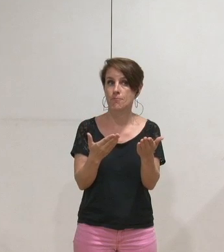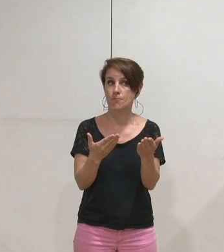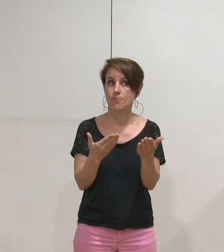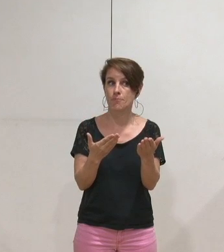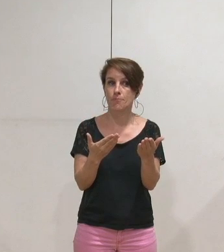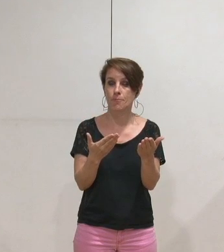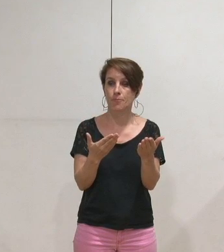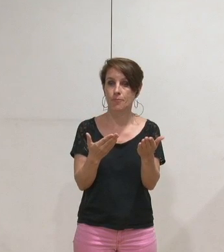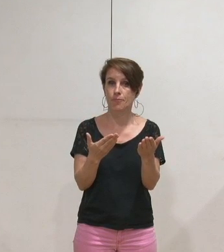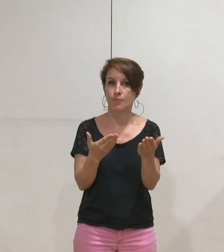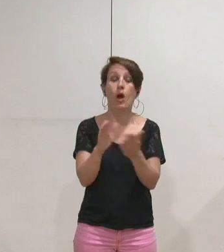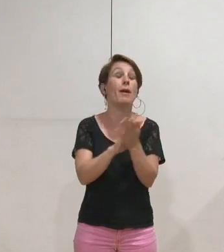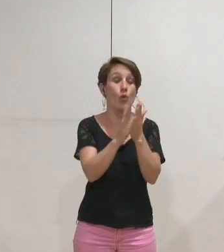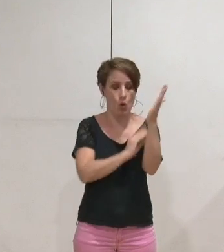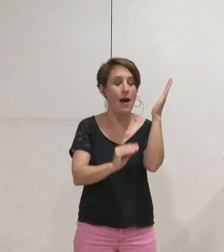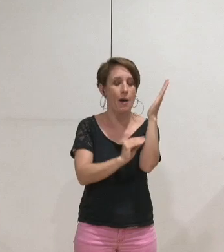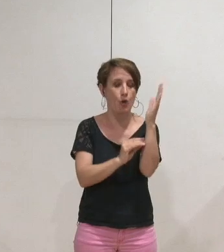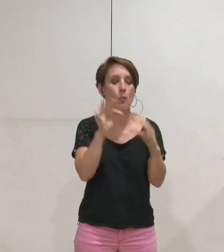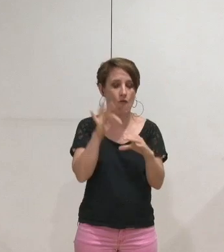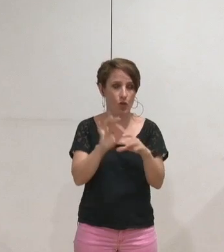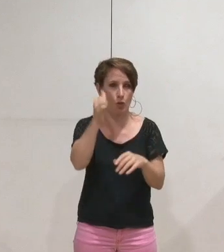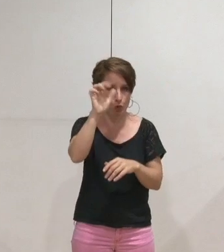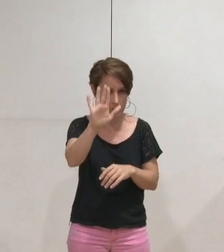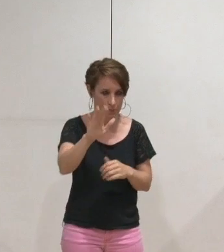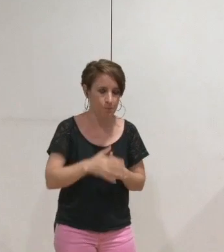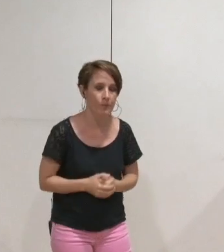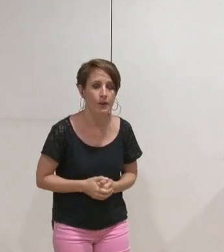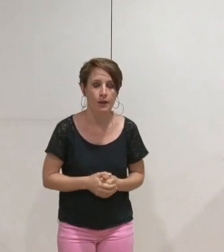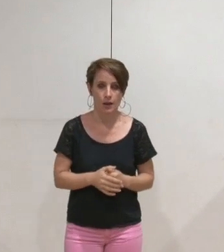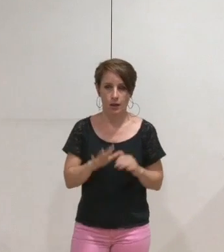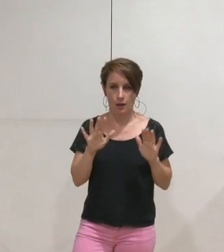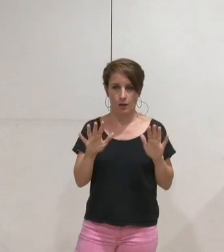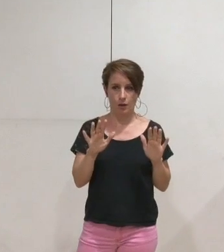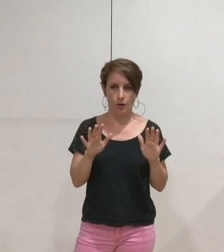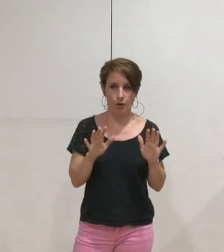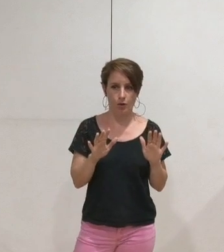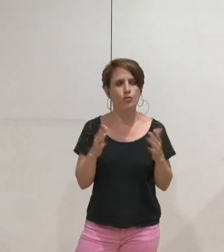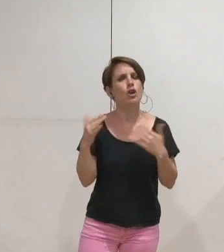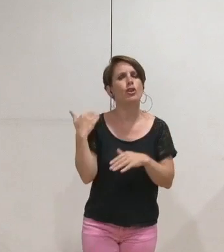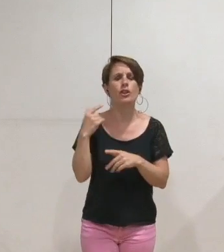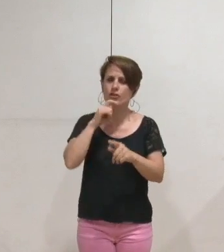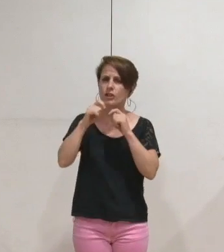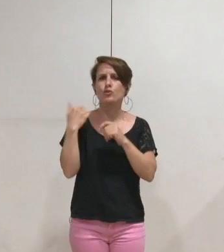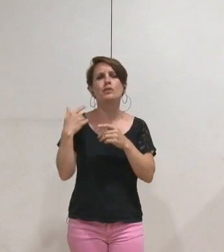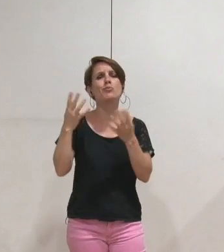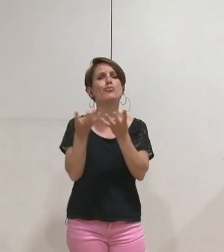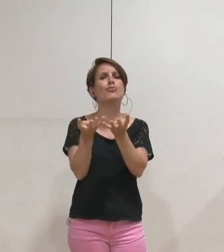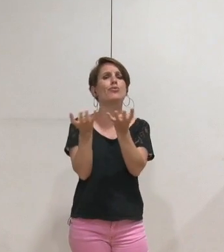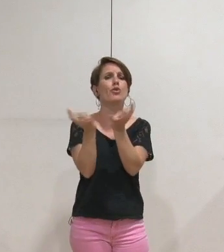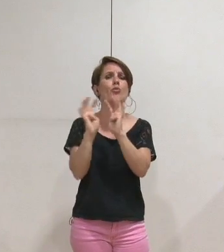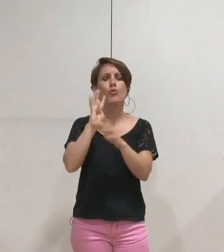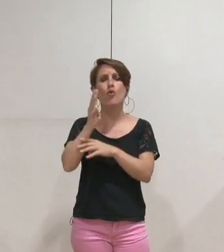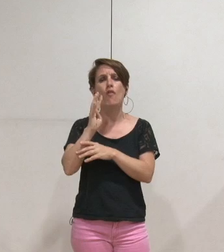mets d'abord l'amendement très bien dans le corps ah oui dans le corps c'est on en a parlé en conférence des présidents tout à l'heure puisque monsieur